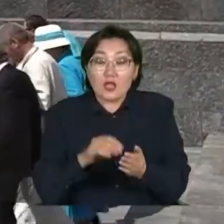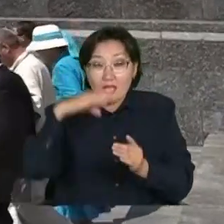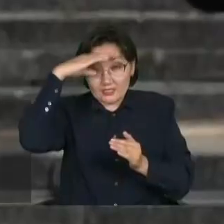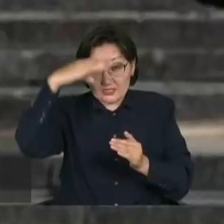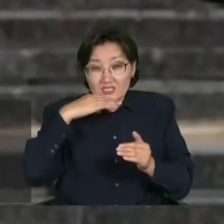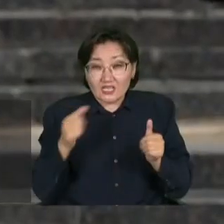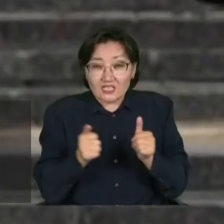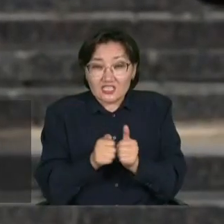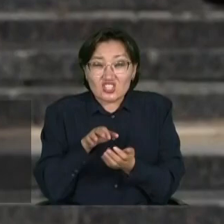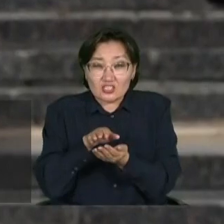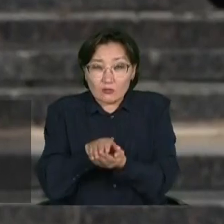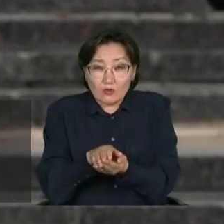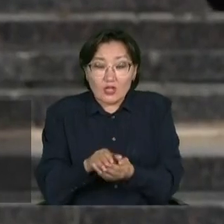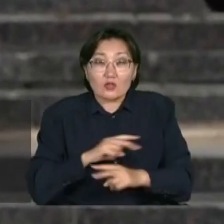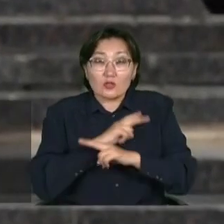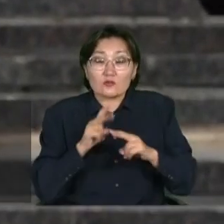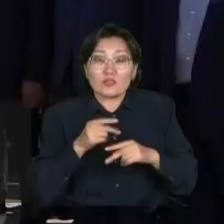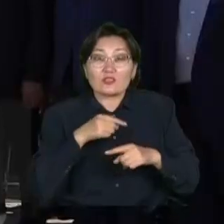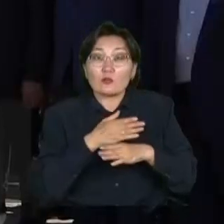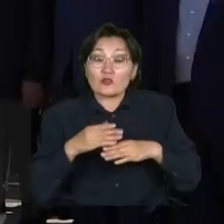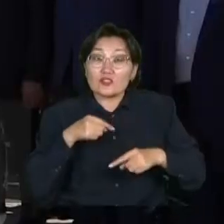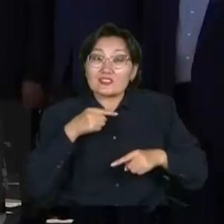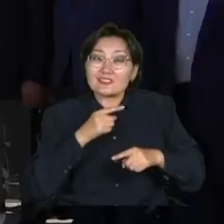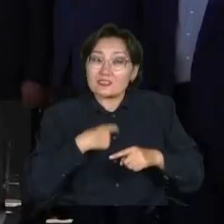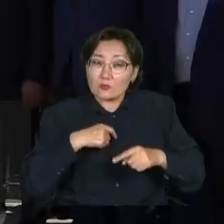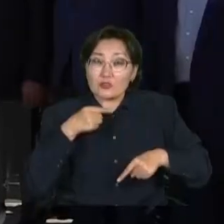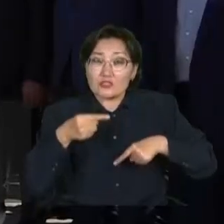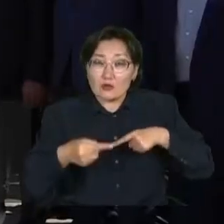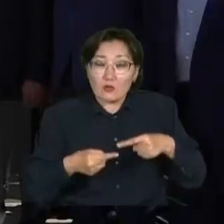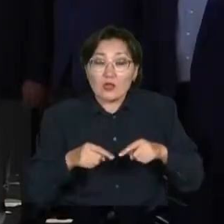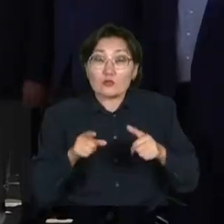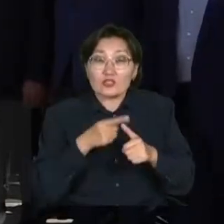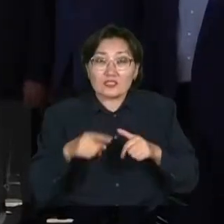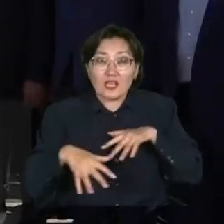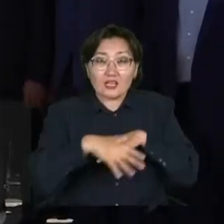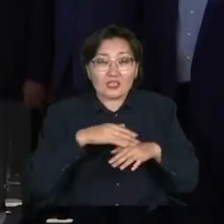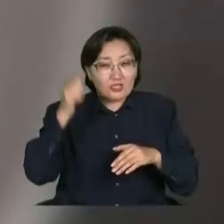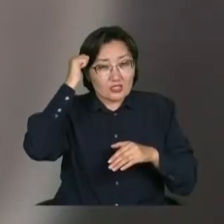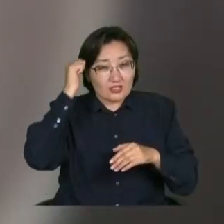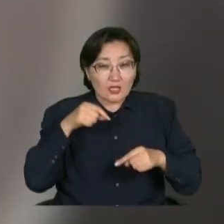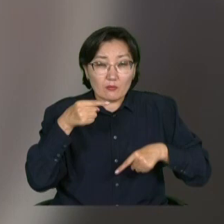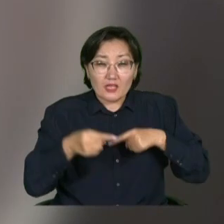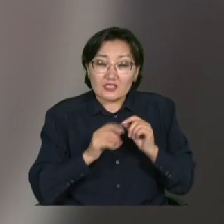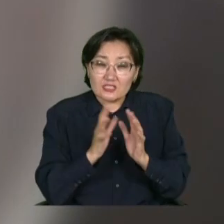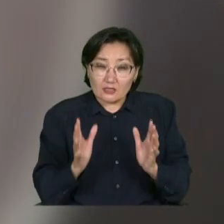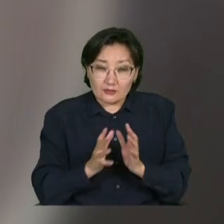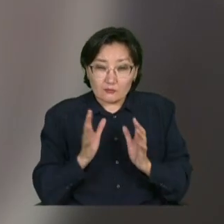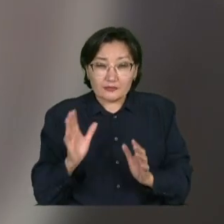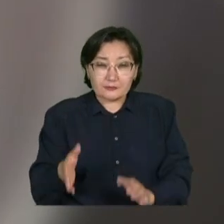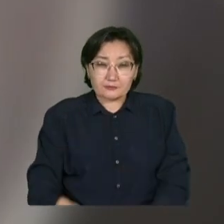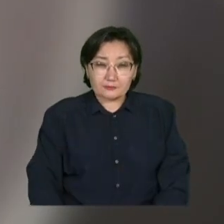Әуезовтің қасына жерленді. Өлмейтұғын артында із қалдырған ғалым ғұмырдың есімі халық жадында мәңгі сақталмақ.